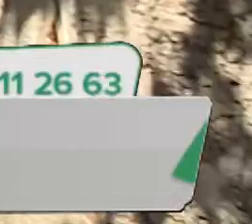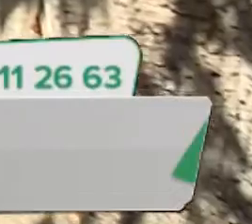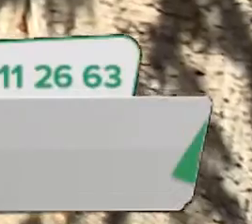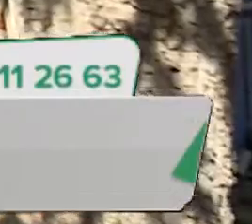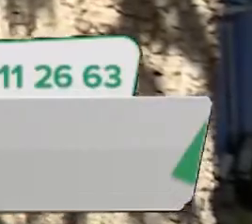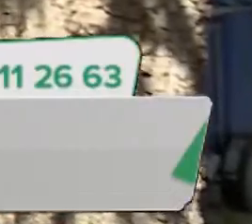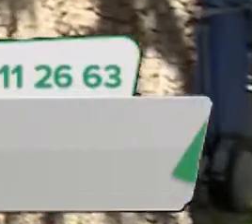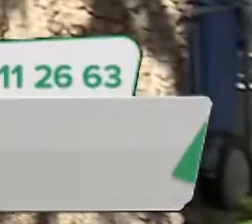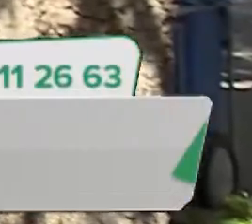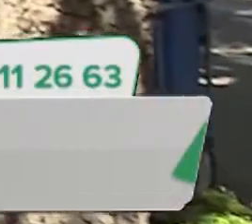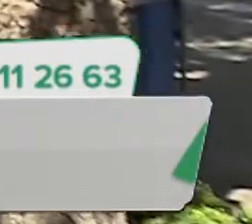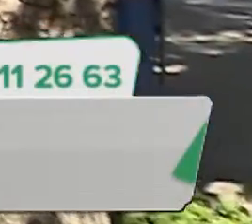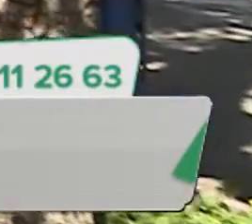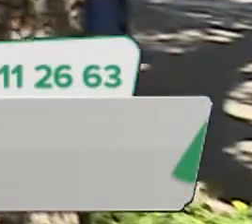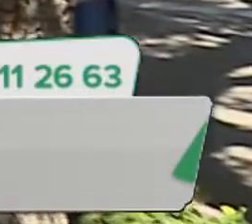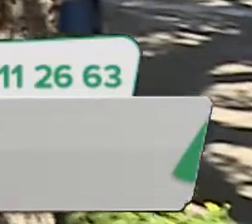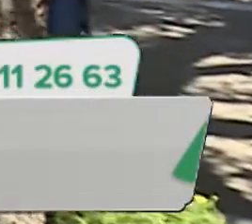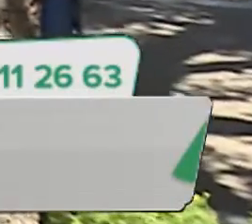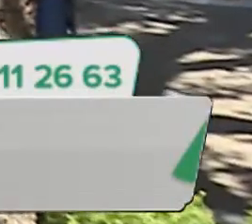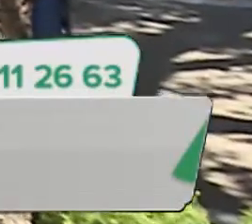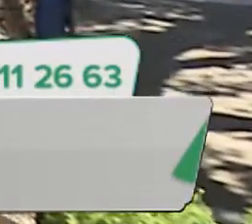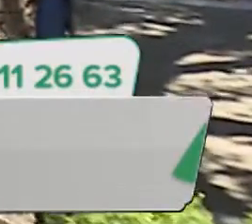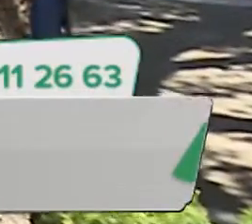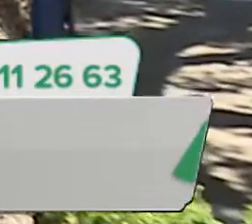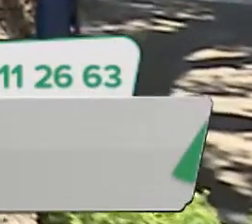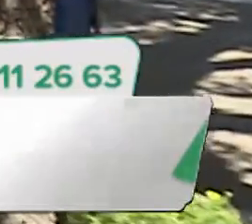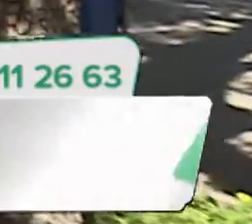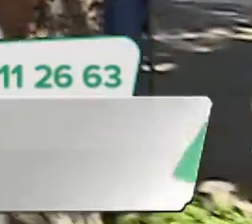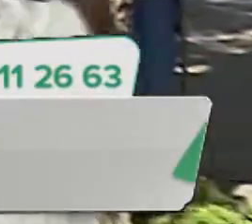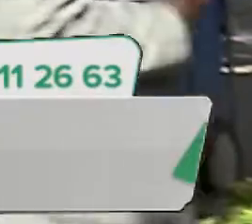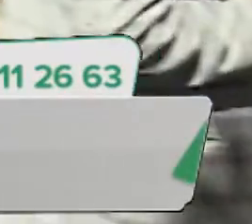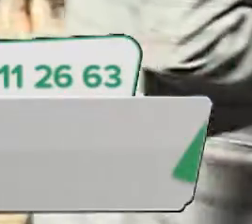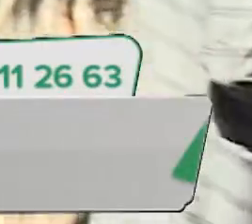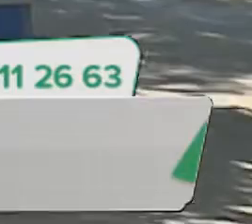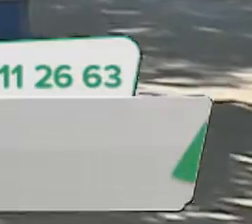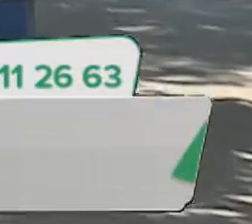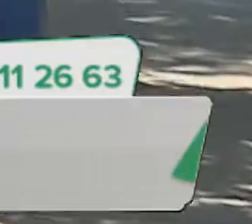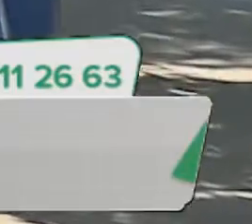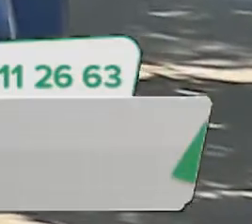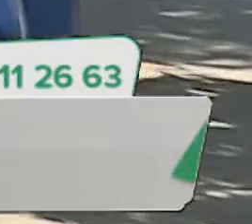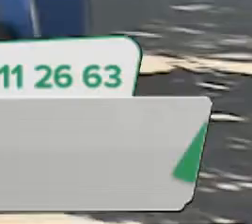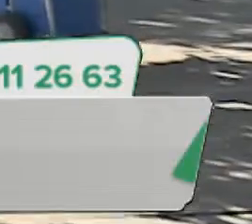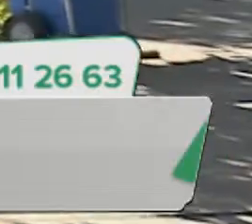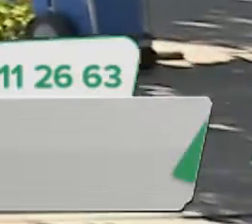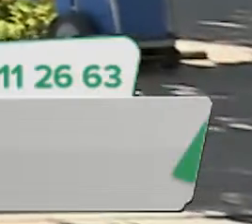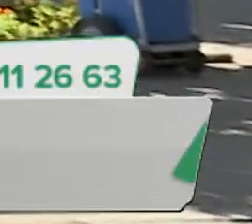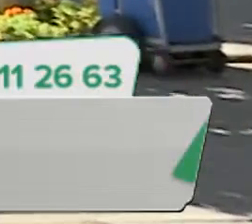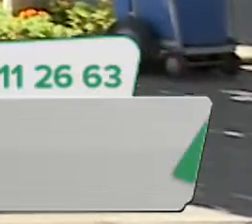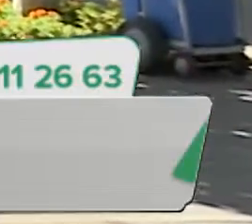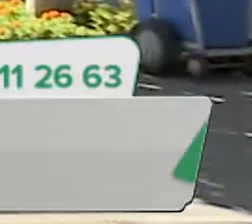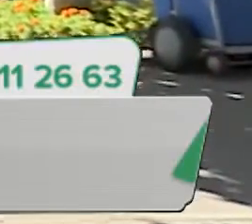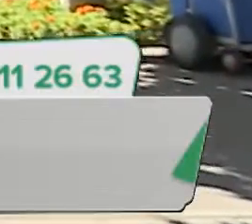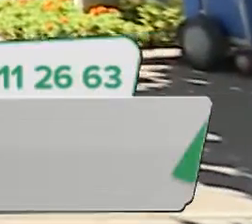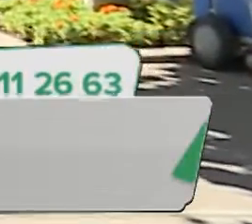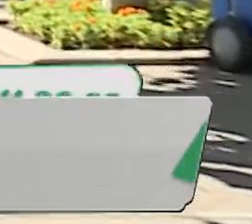paylaşıyordu ama arkadaşları Onlarla bir şey paylaşmıyordu sürekli verici bir taraftaydı yani veren taraftaydı ya ufak tefek sürtüşmeler oluyor